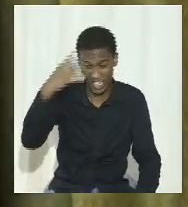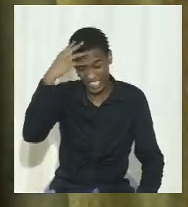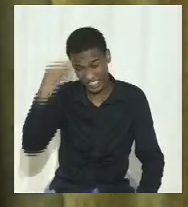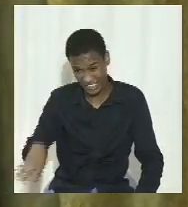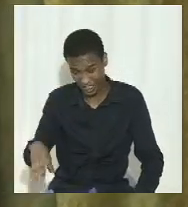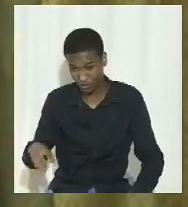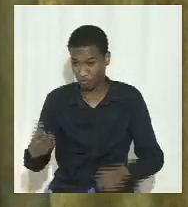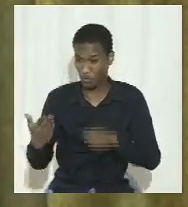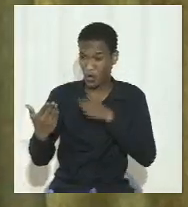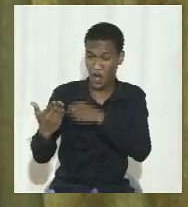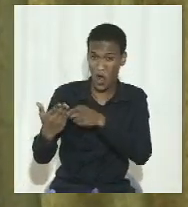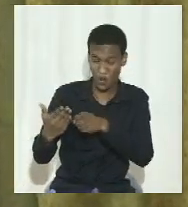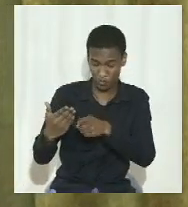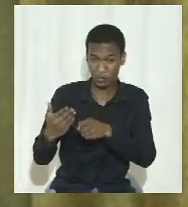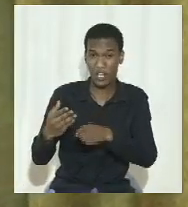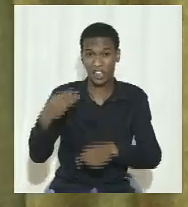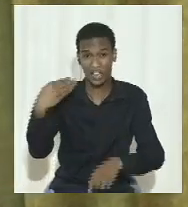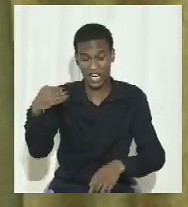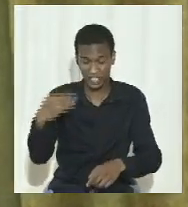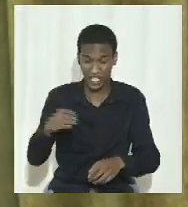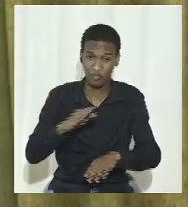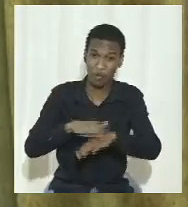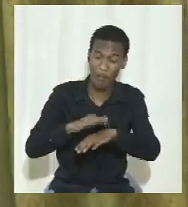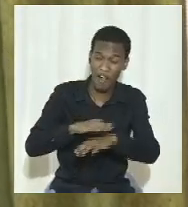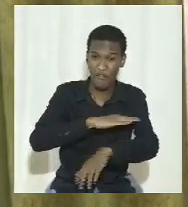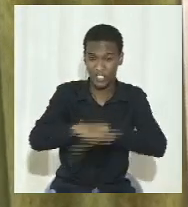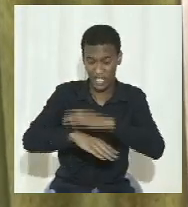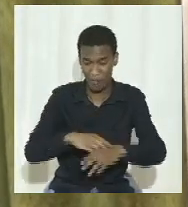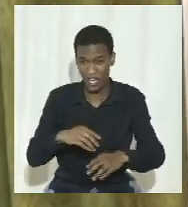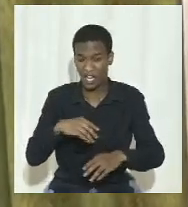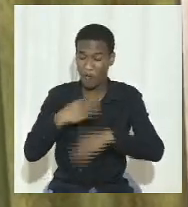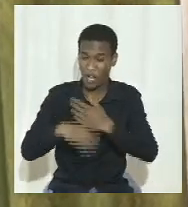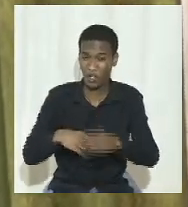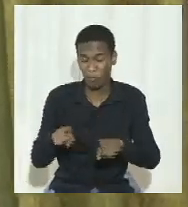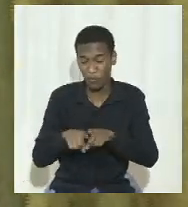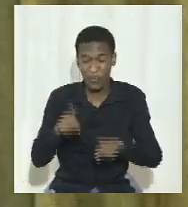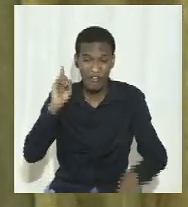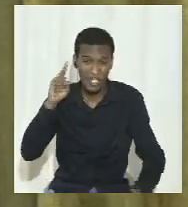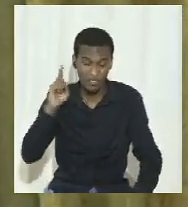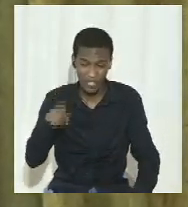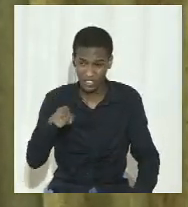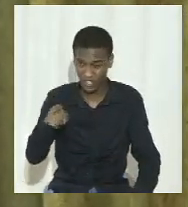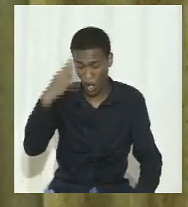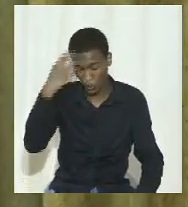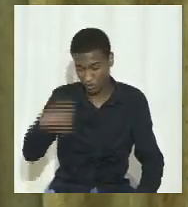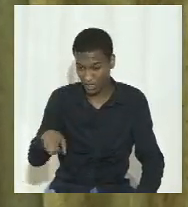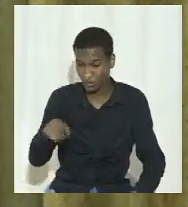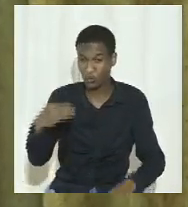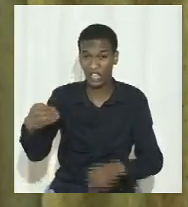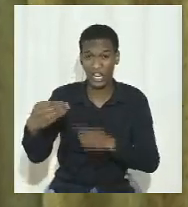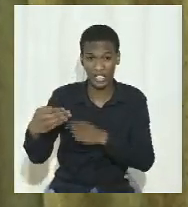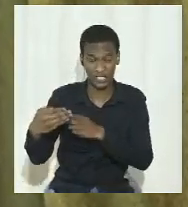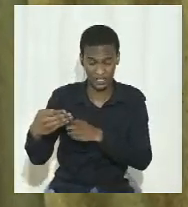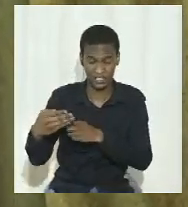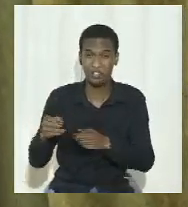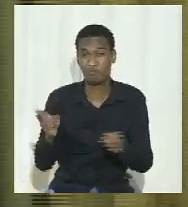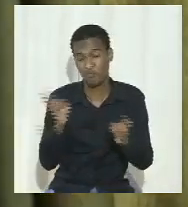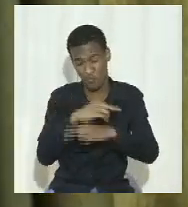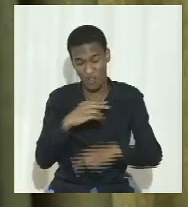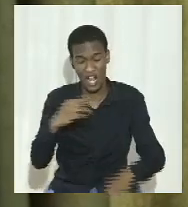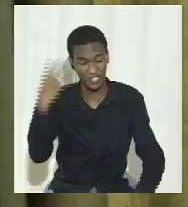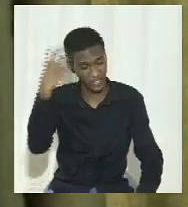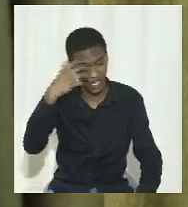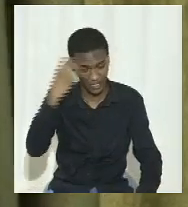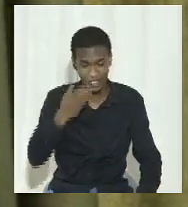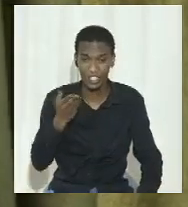certificat médical fa lasa ny hainao mihitsiny zany no mety hanana ana problema zany ianao rehefa avy eo.